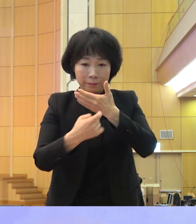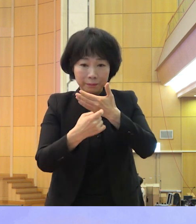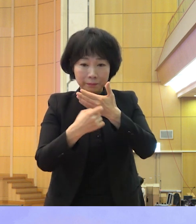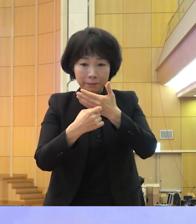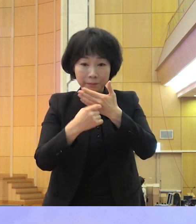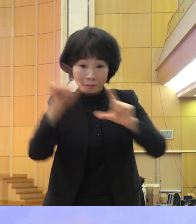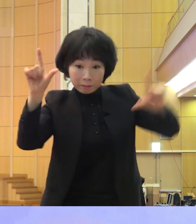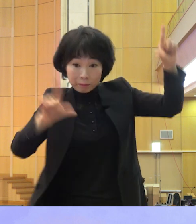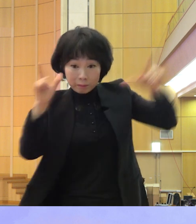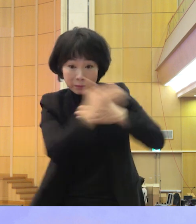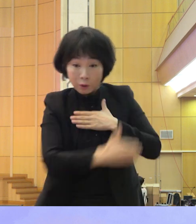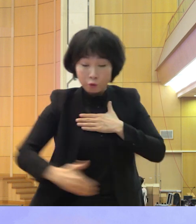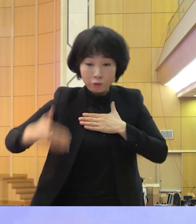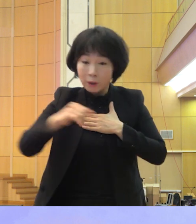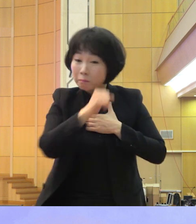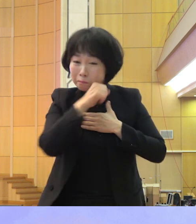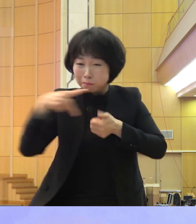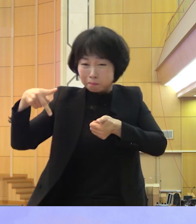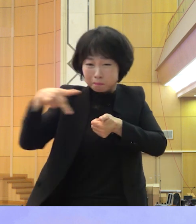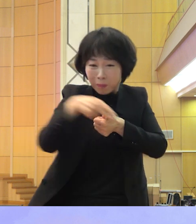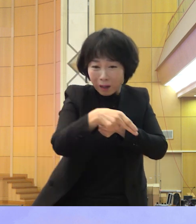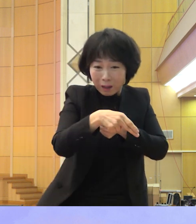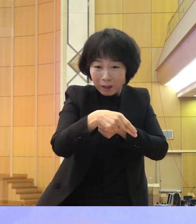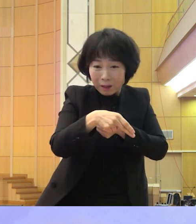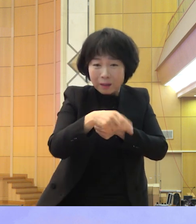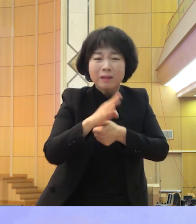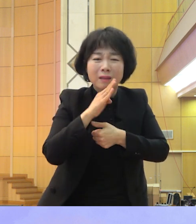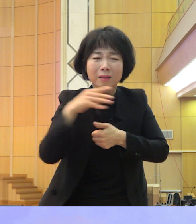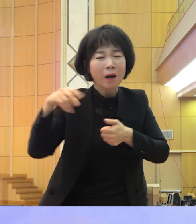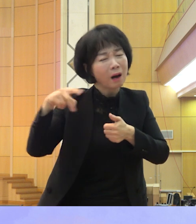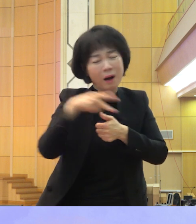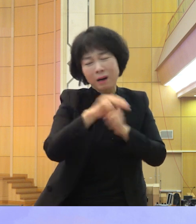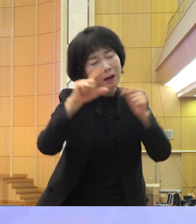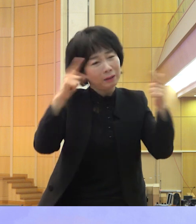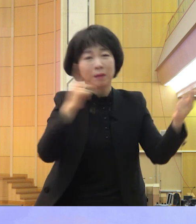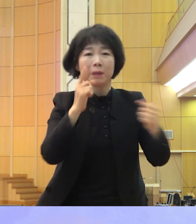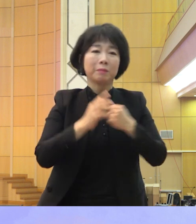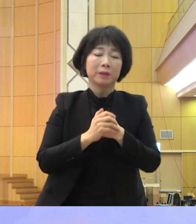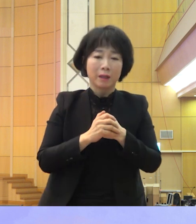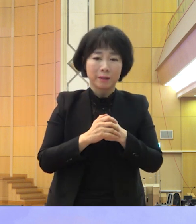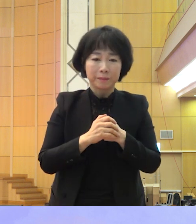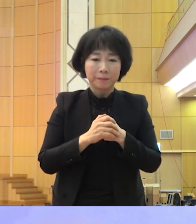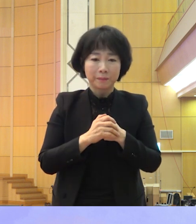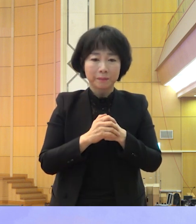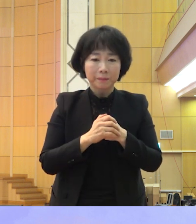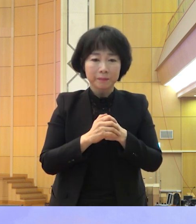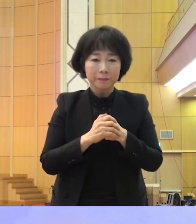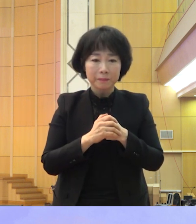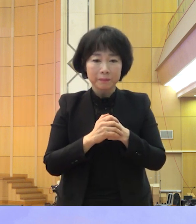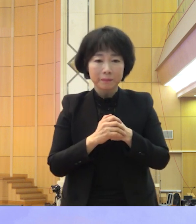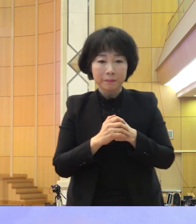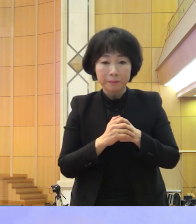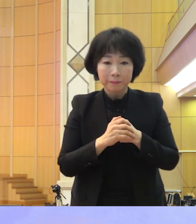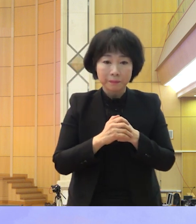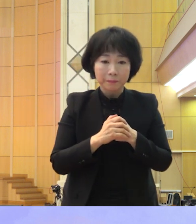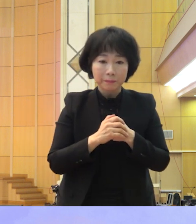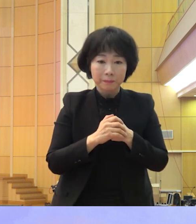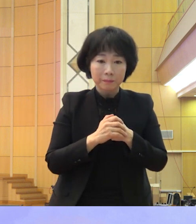표면적 육신의 할례는 지금 할례라는 양피를 베는 거니까 육신적인